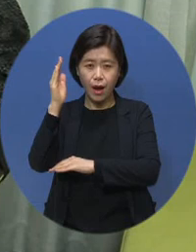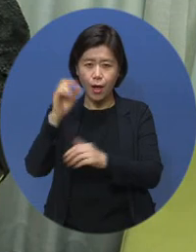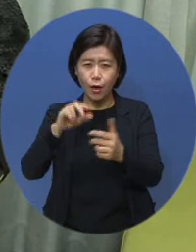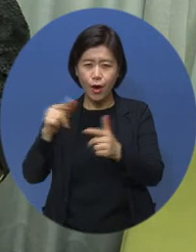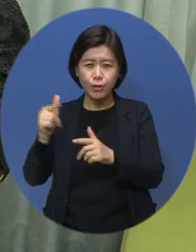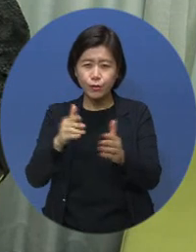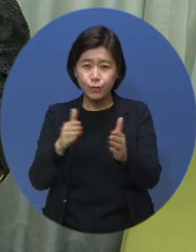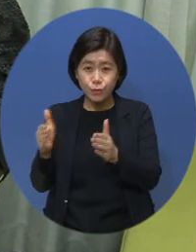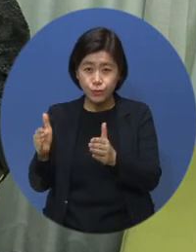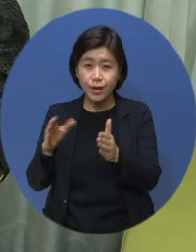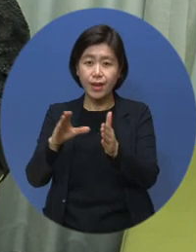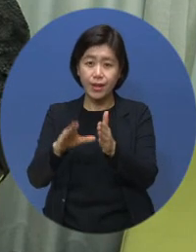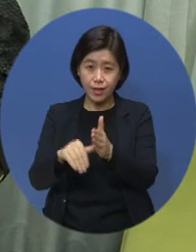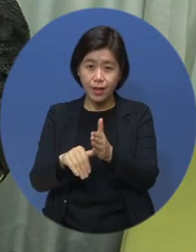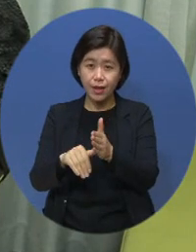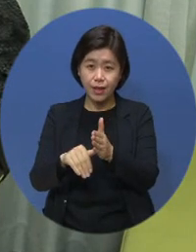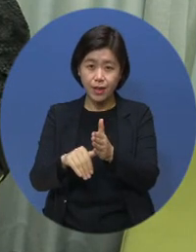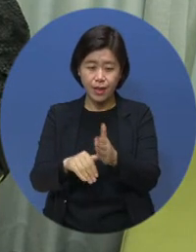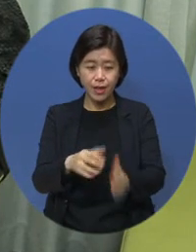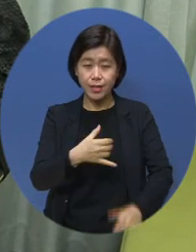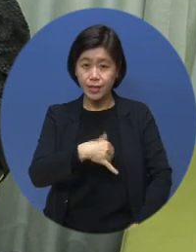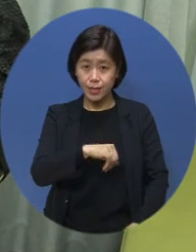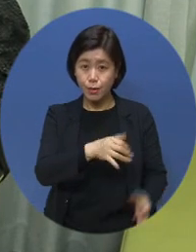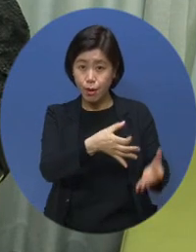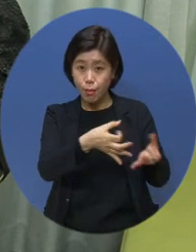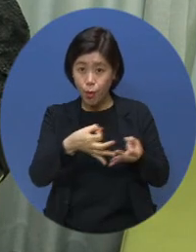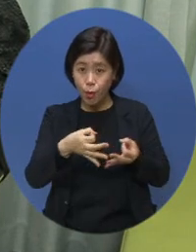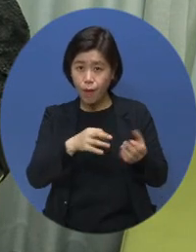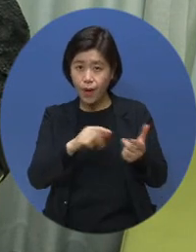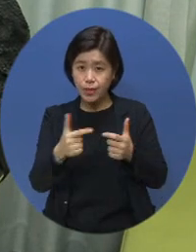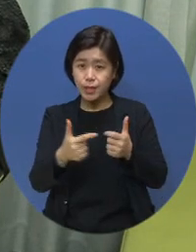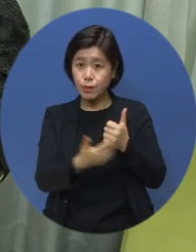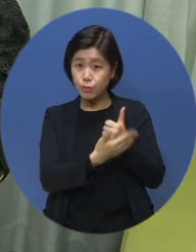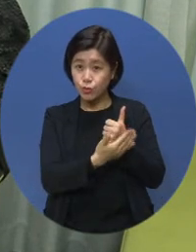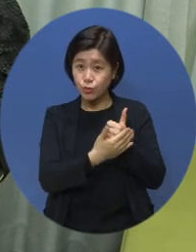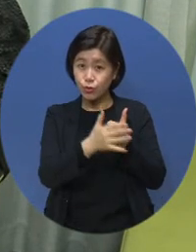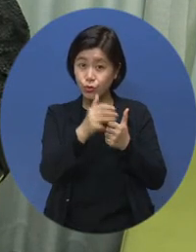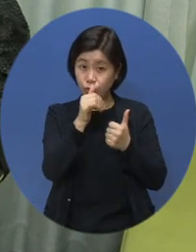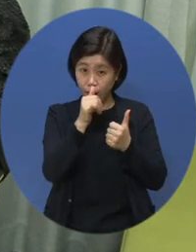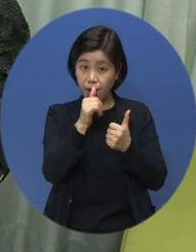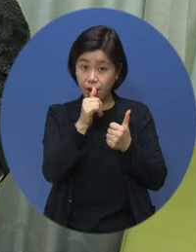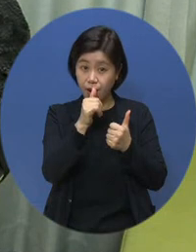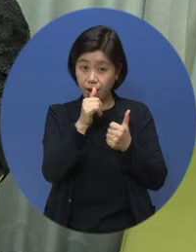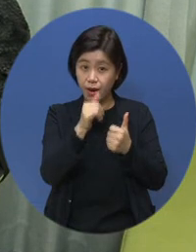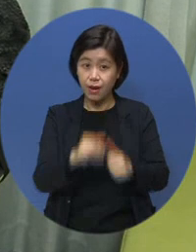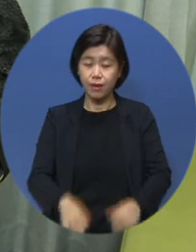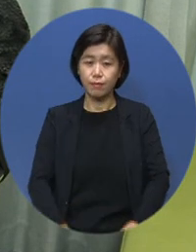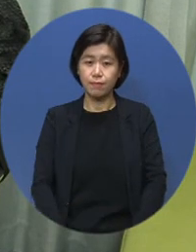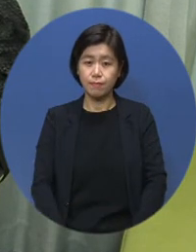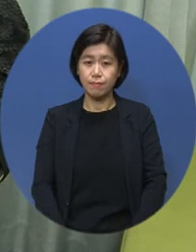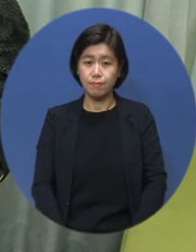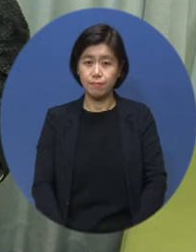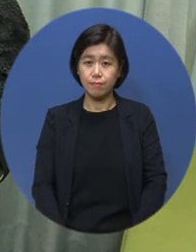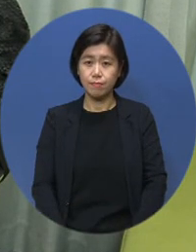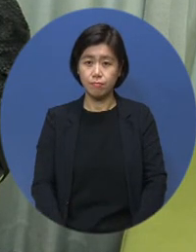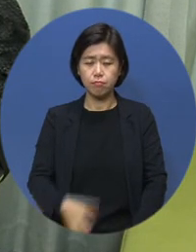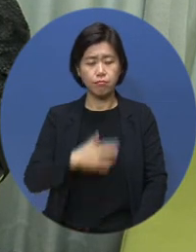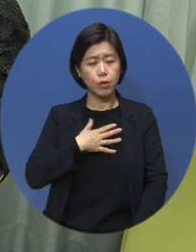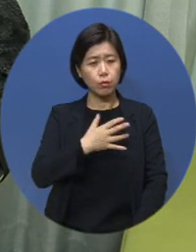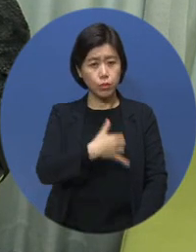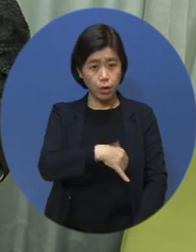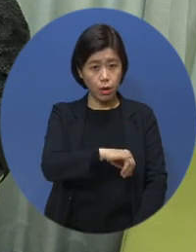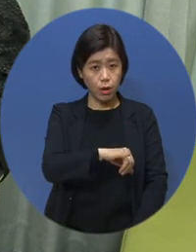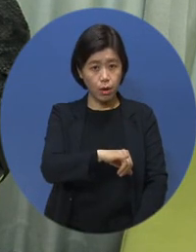강의 자료 같은거 만들때 에 아주 조용 하기에 배려를 해준 아 거 되게 자주 그리고 또 너무